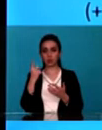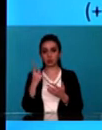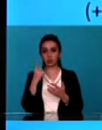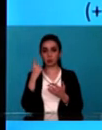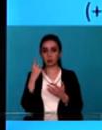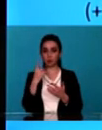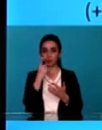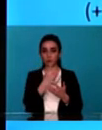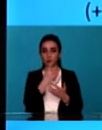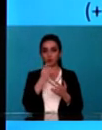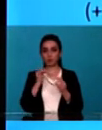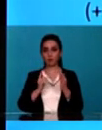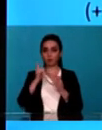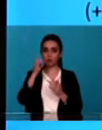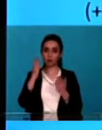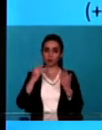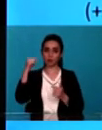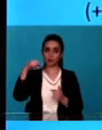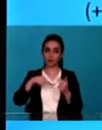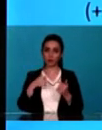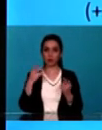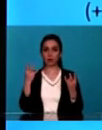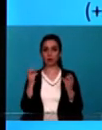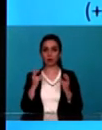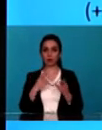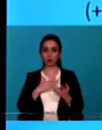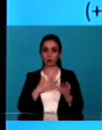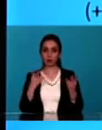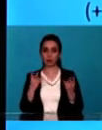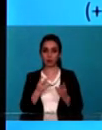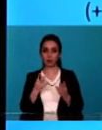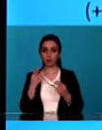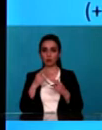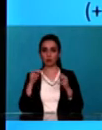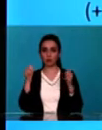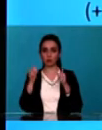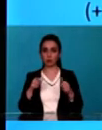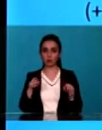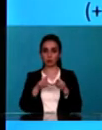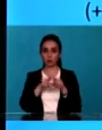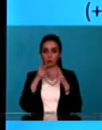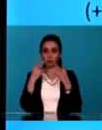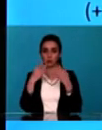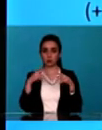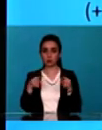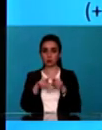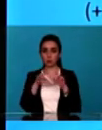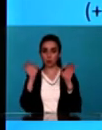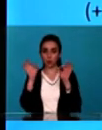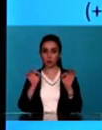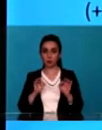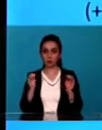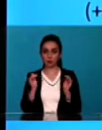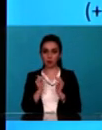есть по одному значению вверх идет или вниз, как нам необходимо. На форме он выглядит вот таким вот образом. То